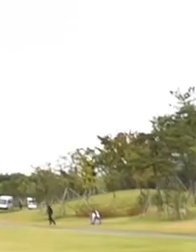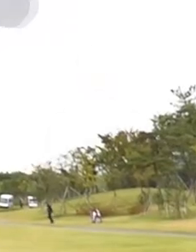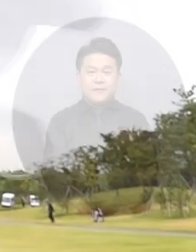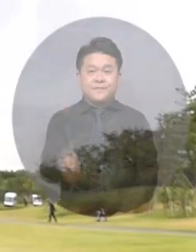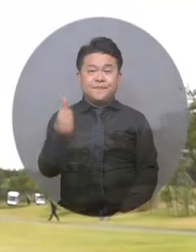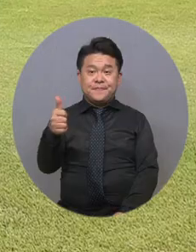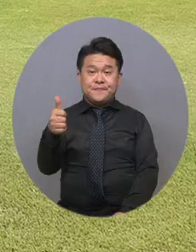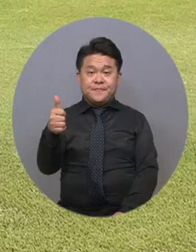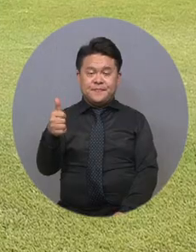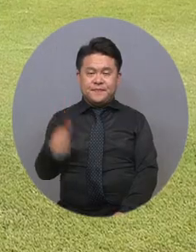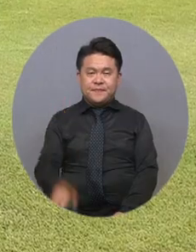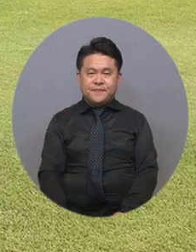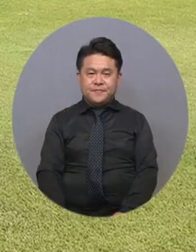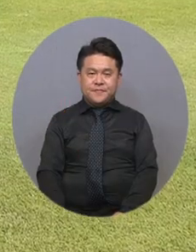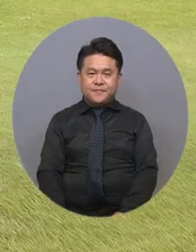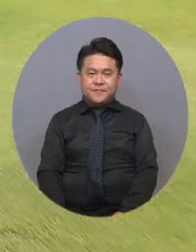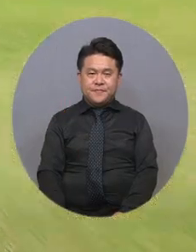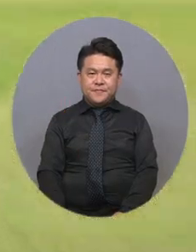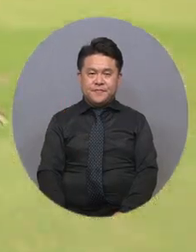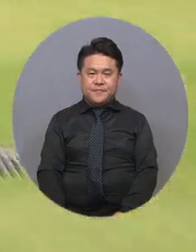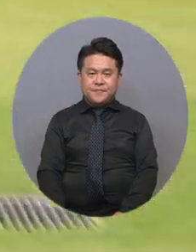굿샤!